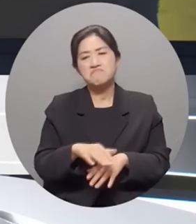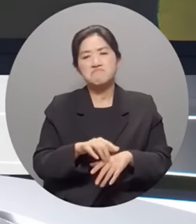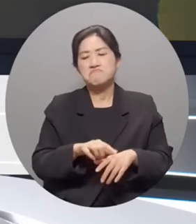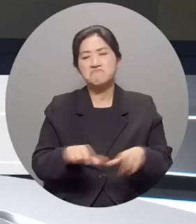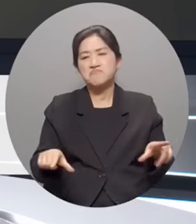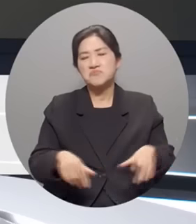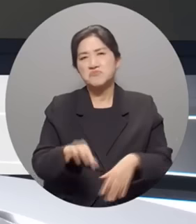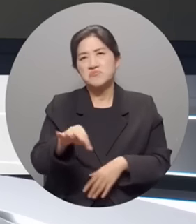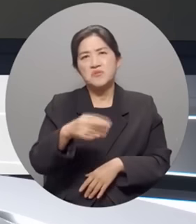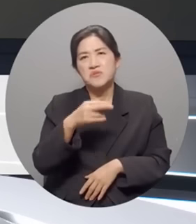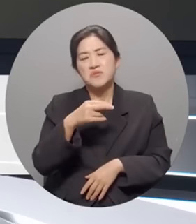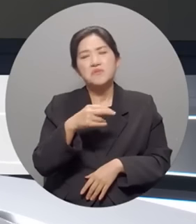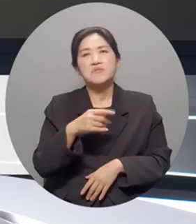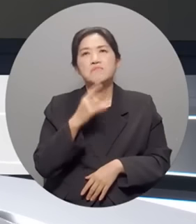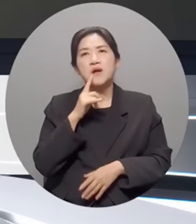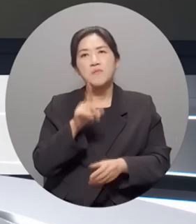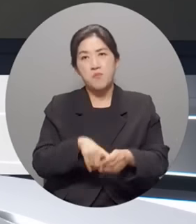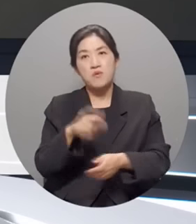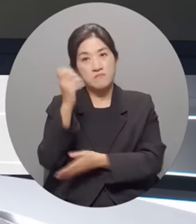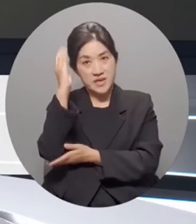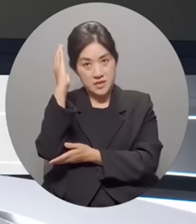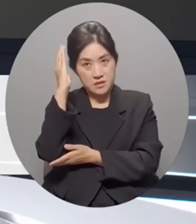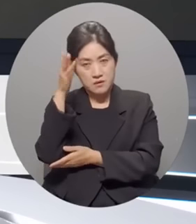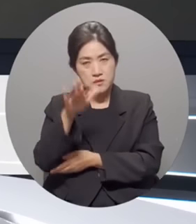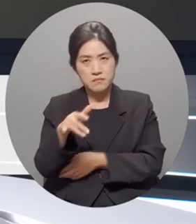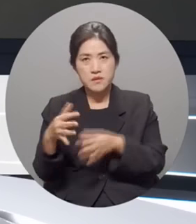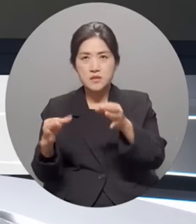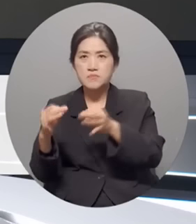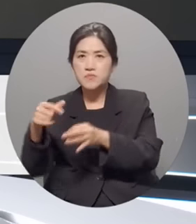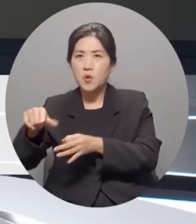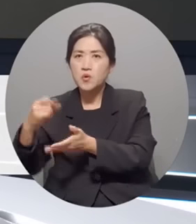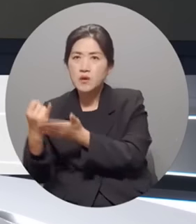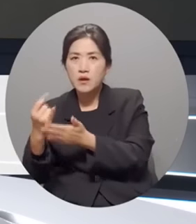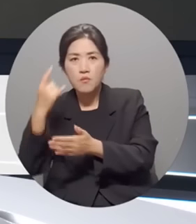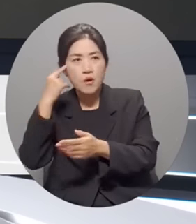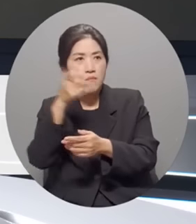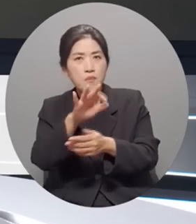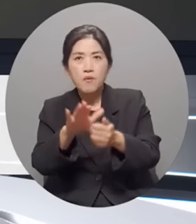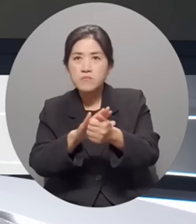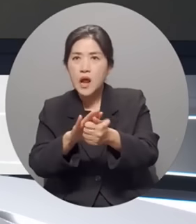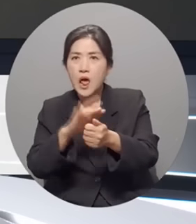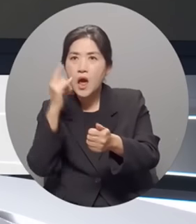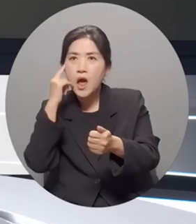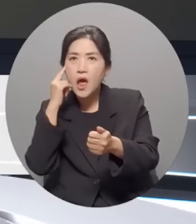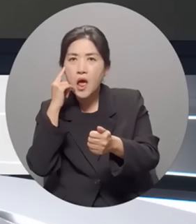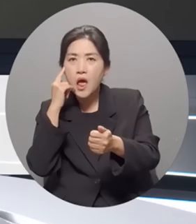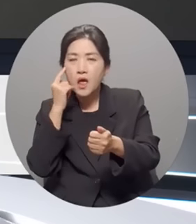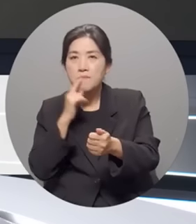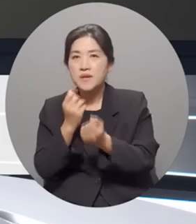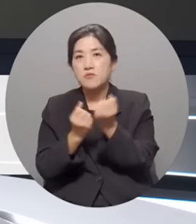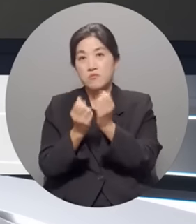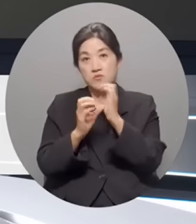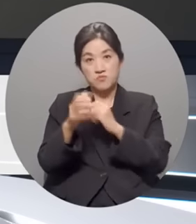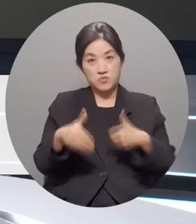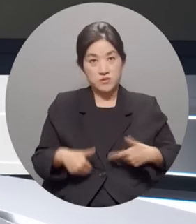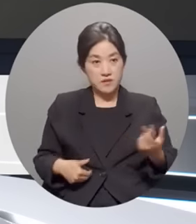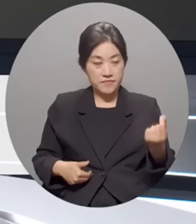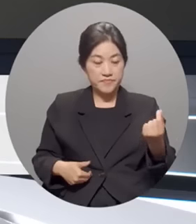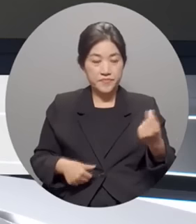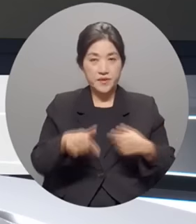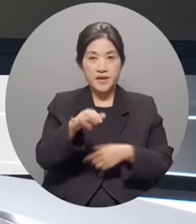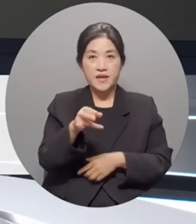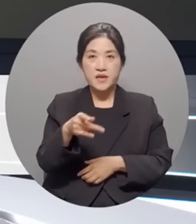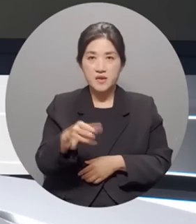강조하고 싶었던 의도 같지만 김여사가 왜 명시를 달래려고 했는지에 대해서는 설명이 더 필요해 보입니다